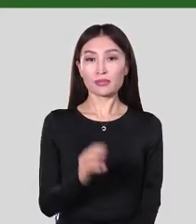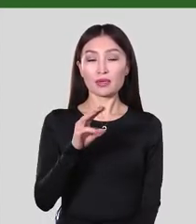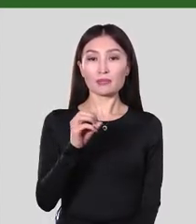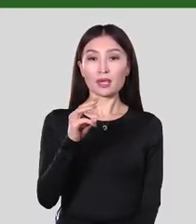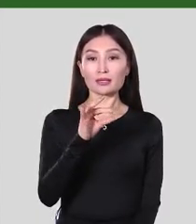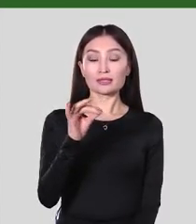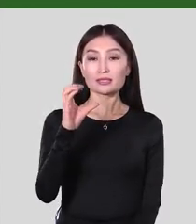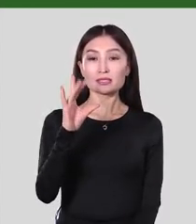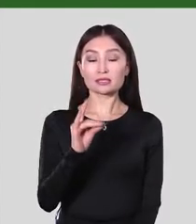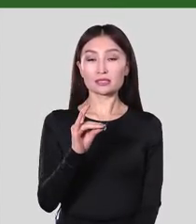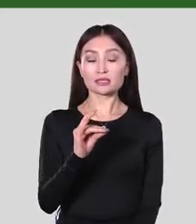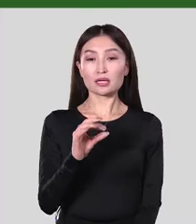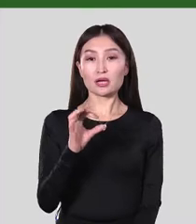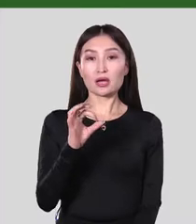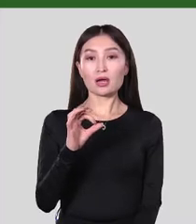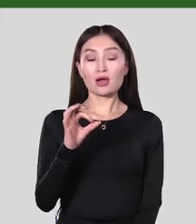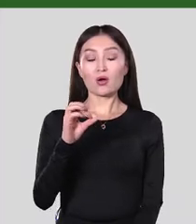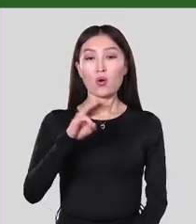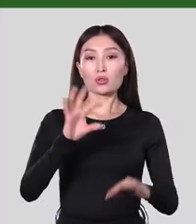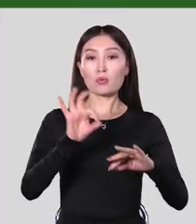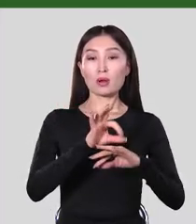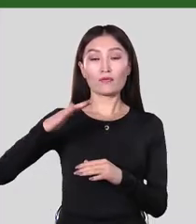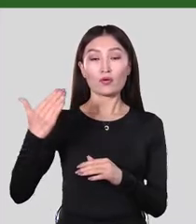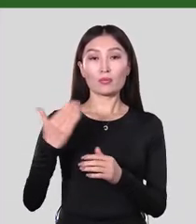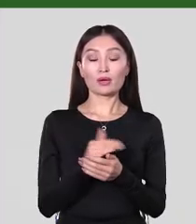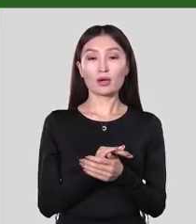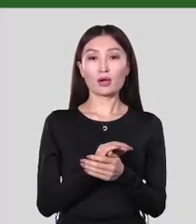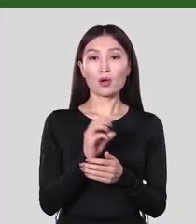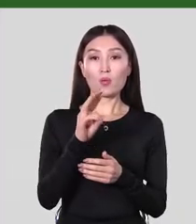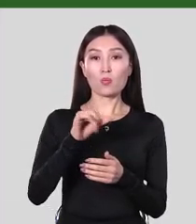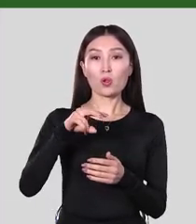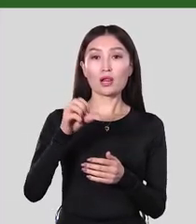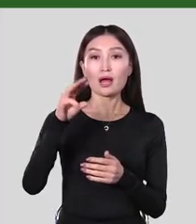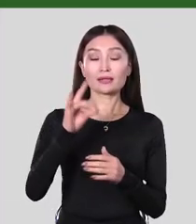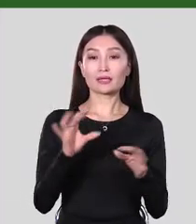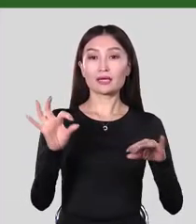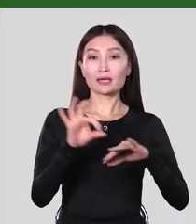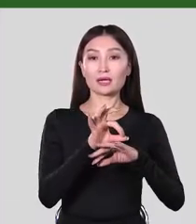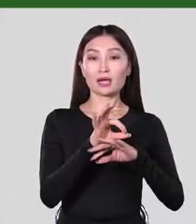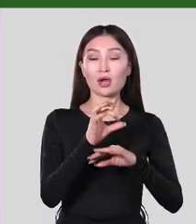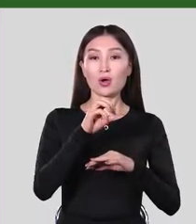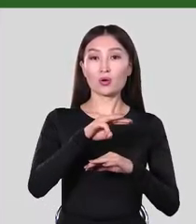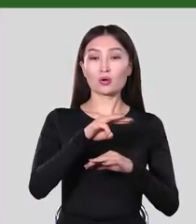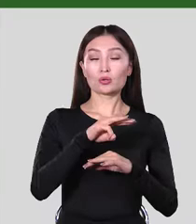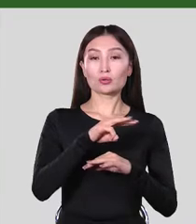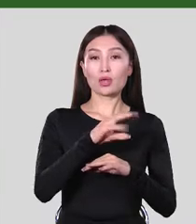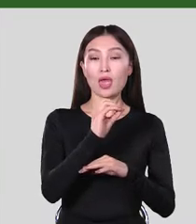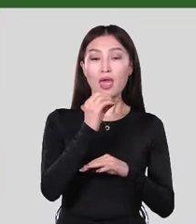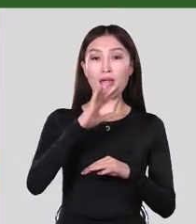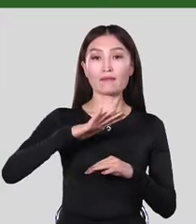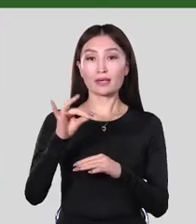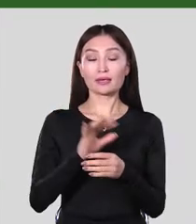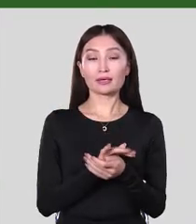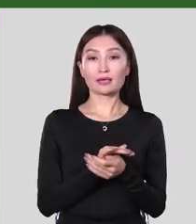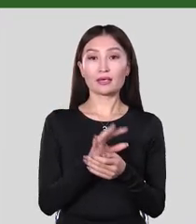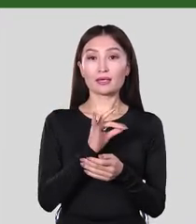Метисы – потомки от браков европейцев с индейцами. Мулаты – потомки от браков европейцев с